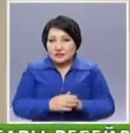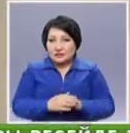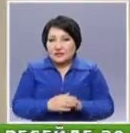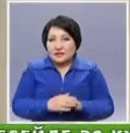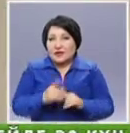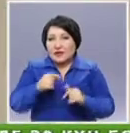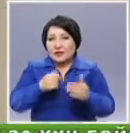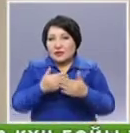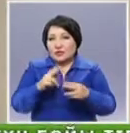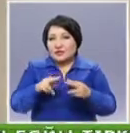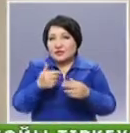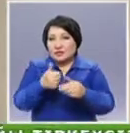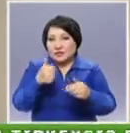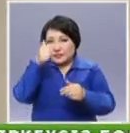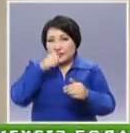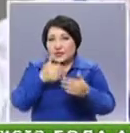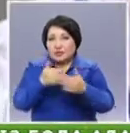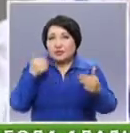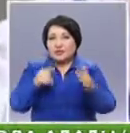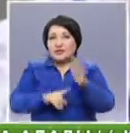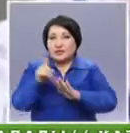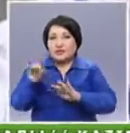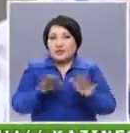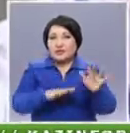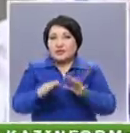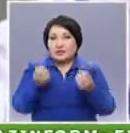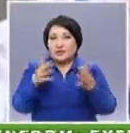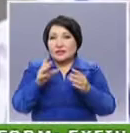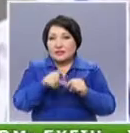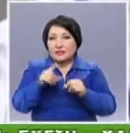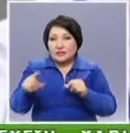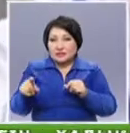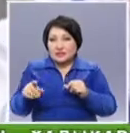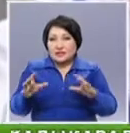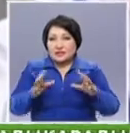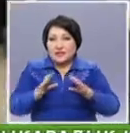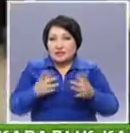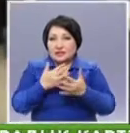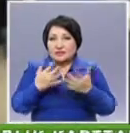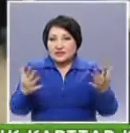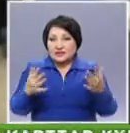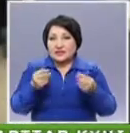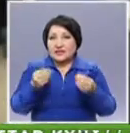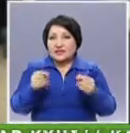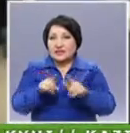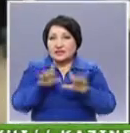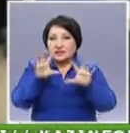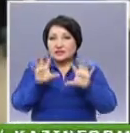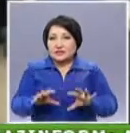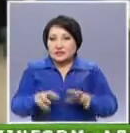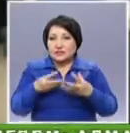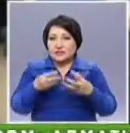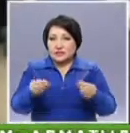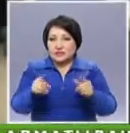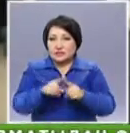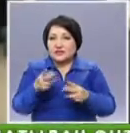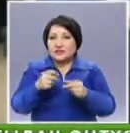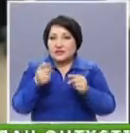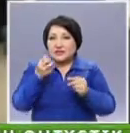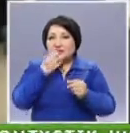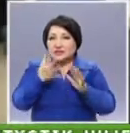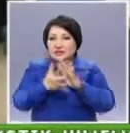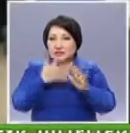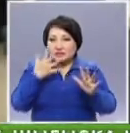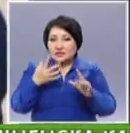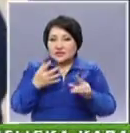Осыдан бір ай бұрын басталған шара қарапайым халықтан бастап байбағланға дейін мүлкімен қаржысын заңдастыруға септігін тигізбек. Оны жақсы түсінгендер ерте қамданып,